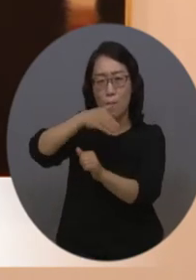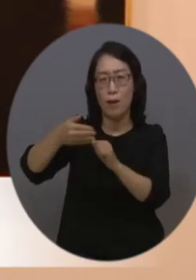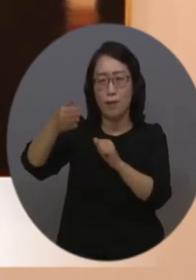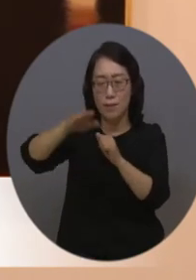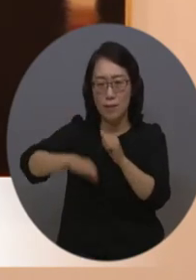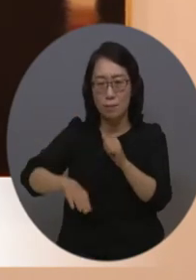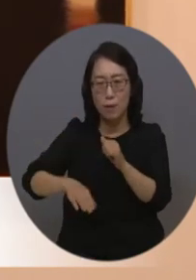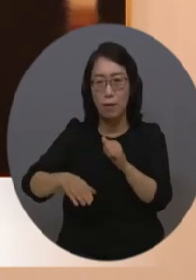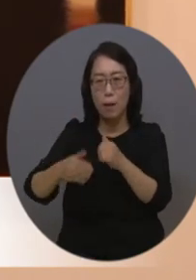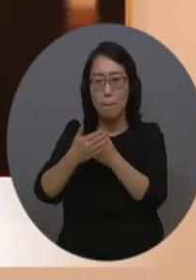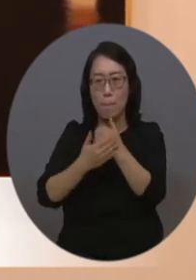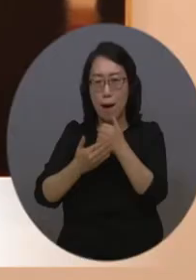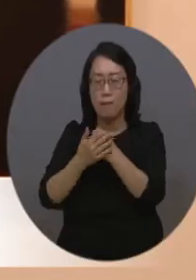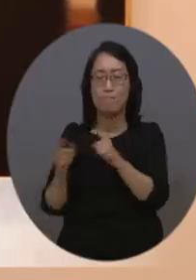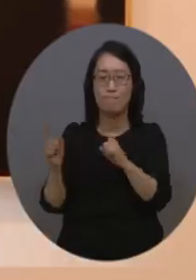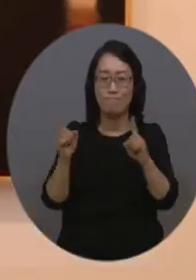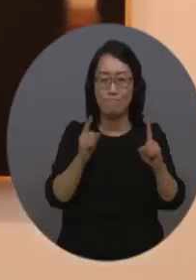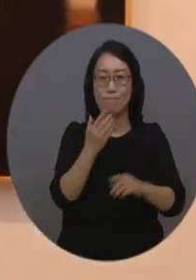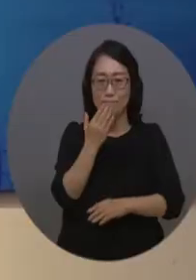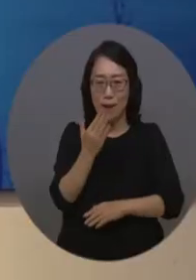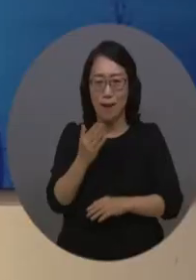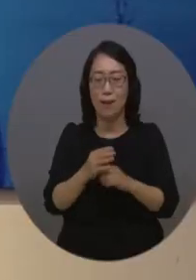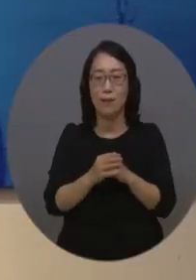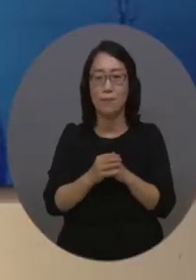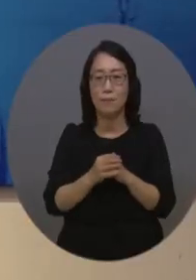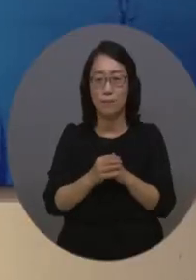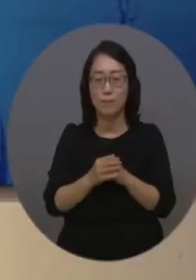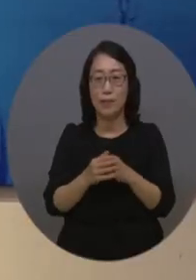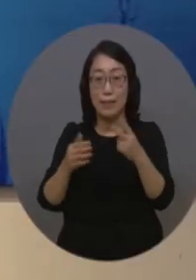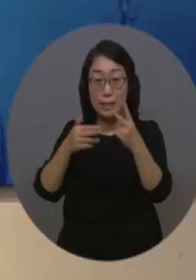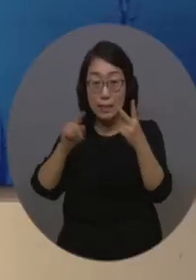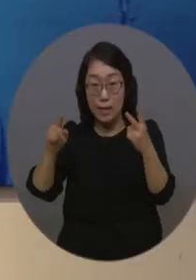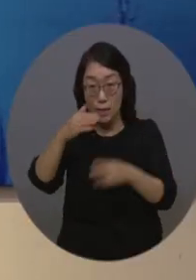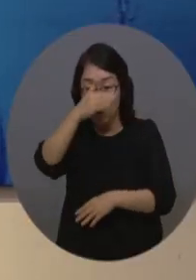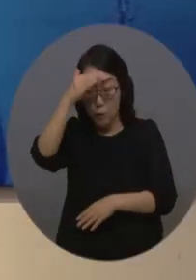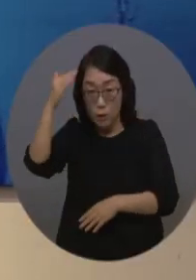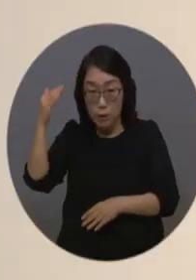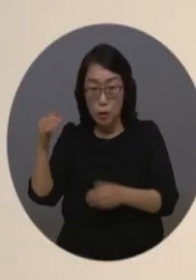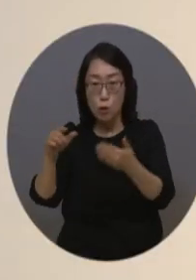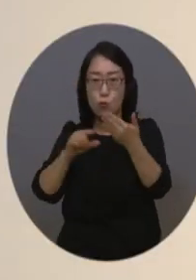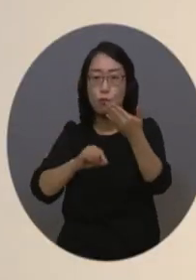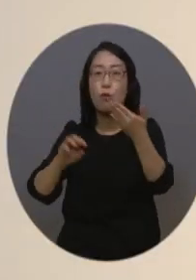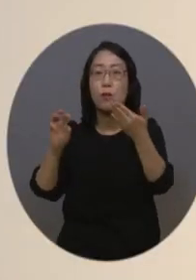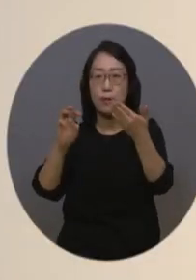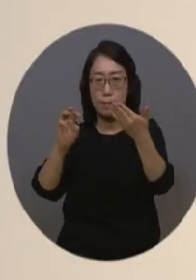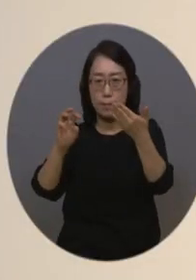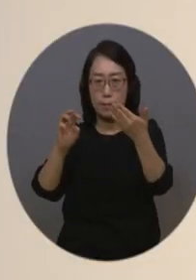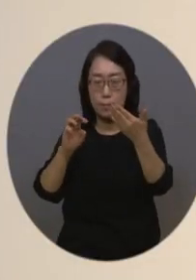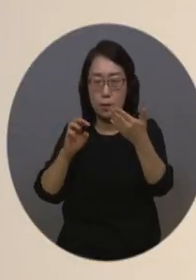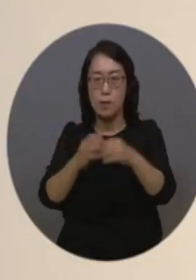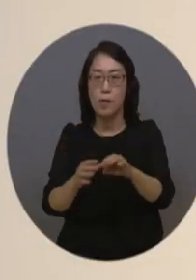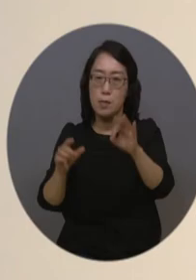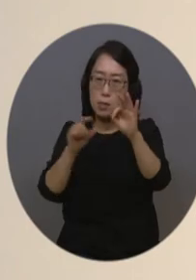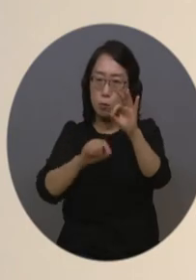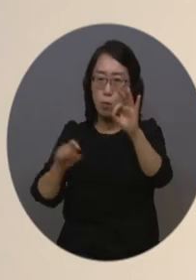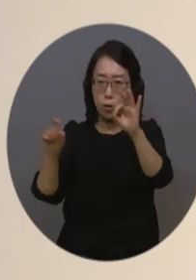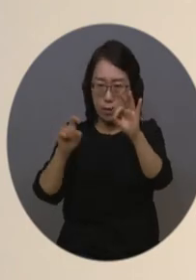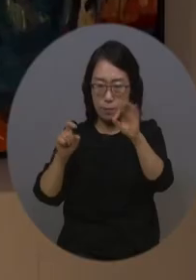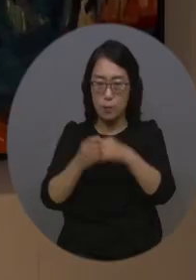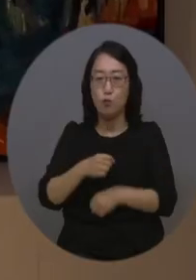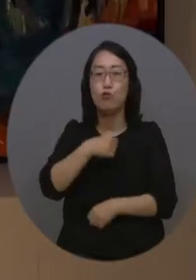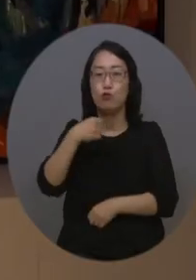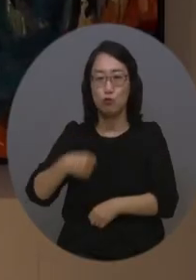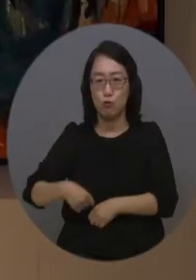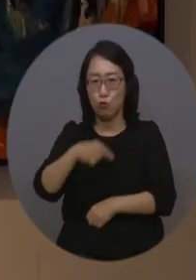치유 역할을 할 수 있을 것 같습니다. 2차 전시는 오는 9월 30일부터 10월 10일까지